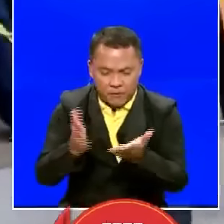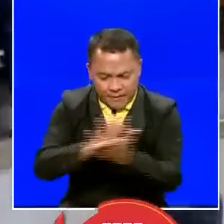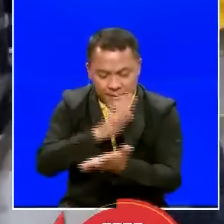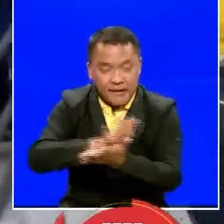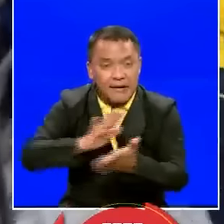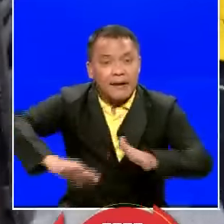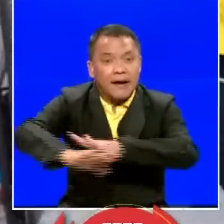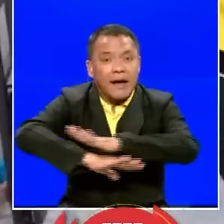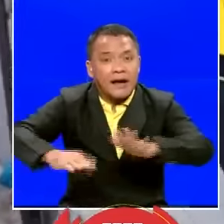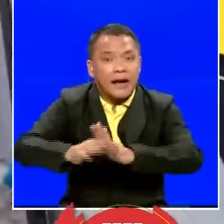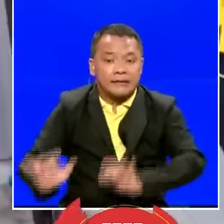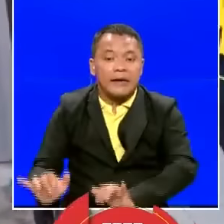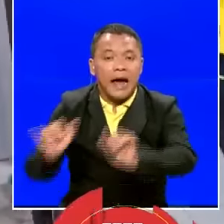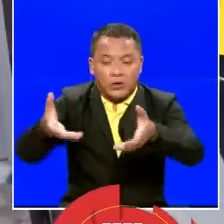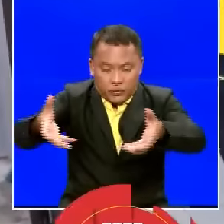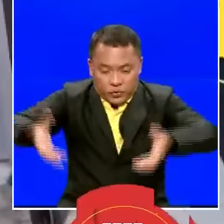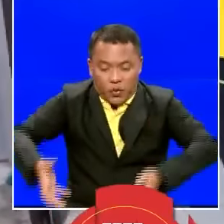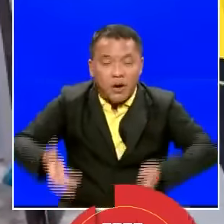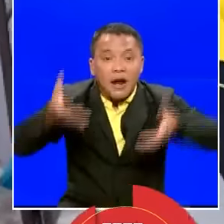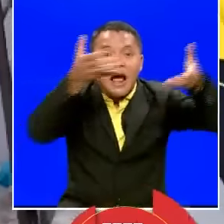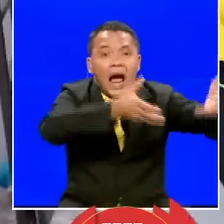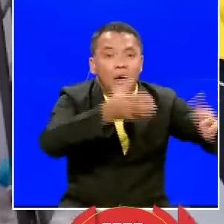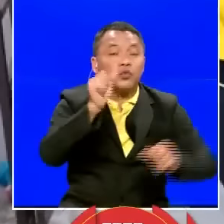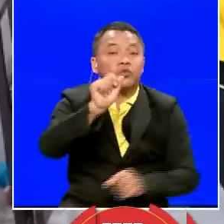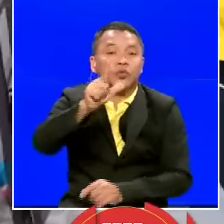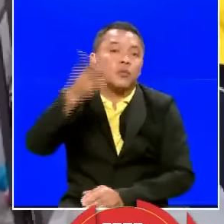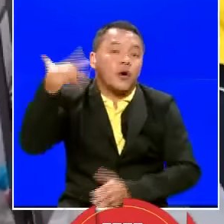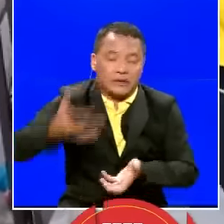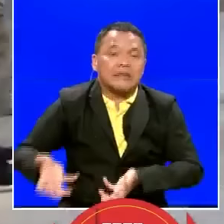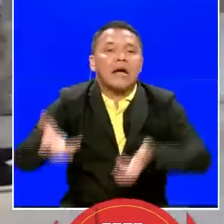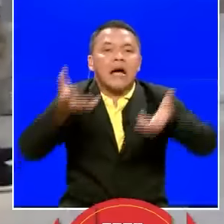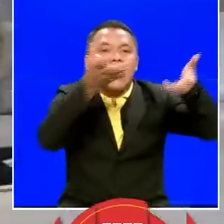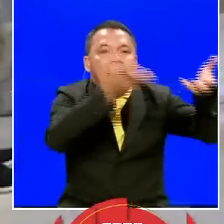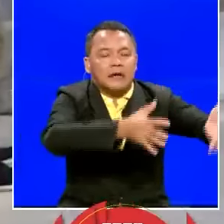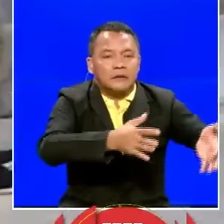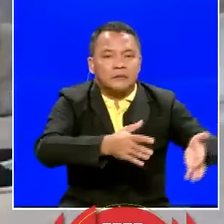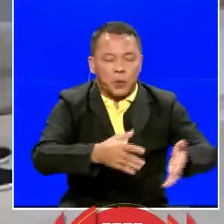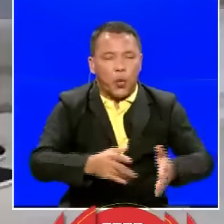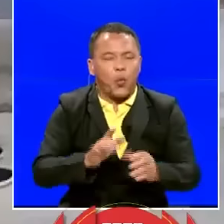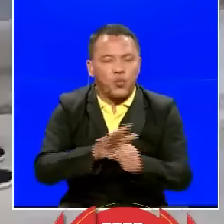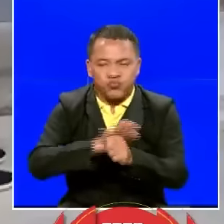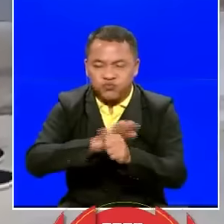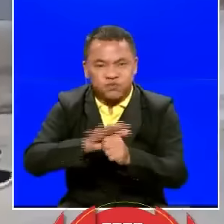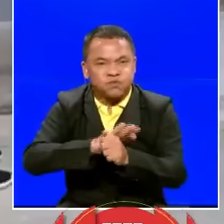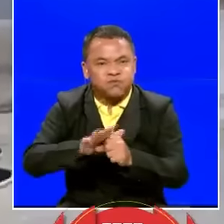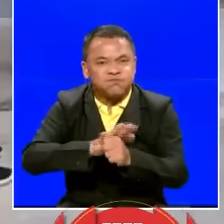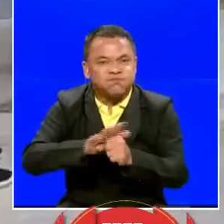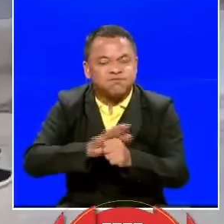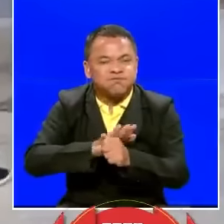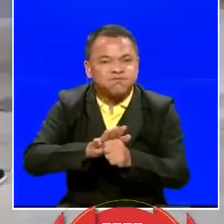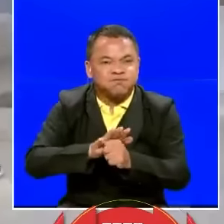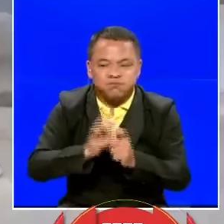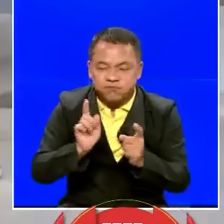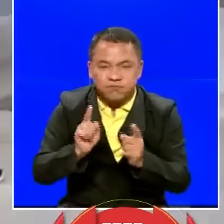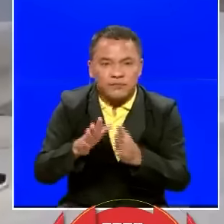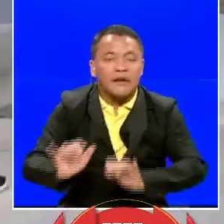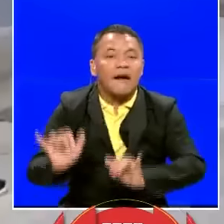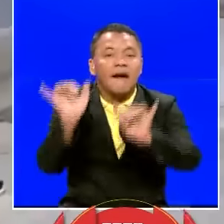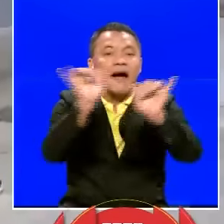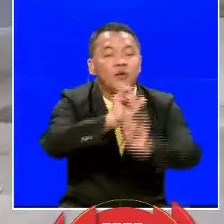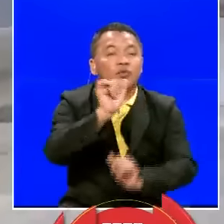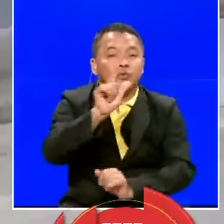หมดถูกย้ายจากโต๊ะทำงานไปตั้งแต่วันศุกร์ที่ผ่านมาโอมันช่างบังเอิญดีจังเลยท่านผู้ชมฮะย้ายไป